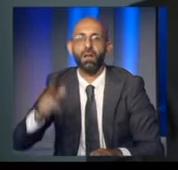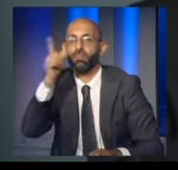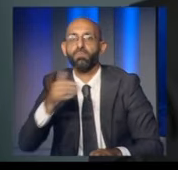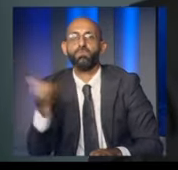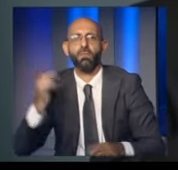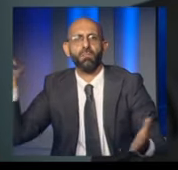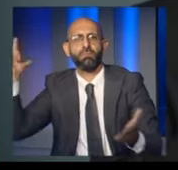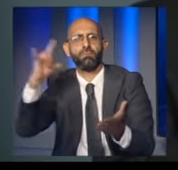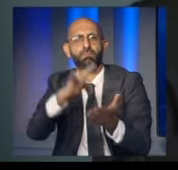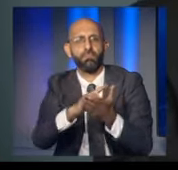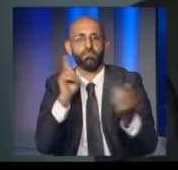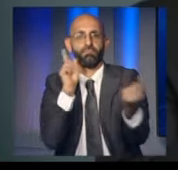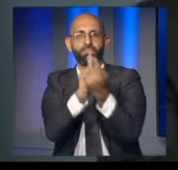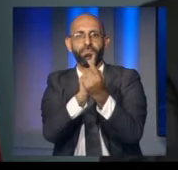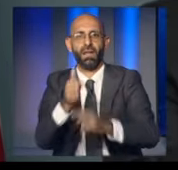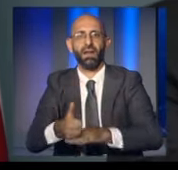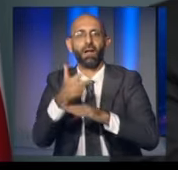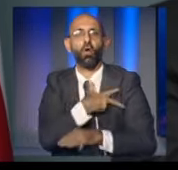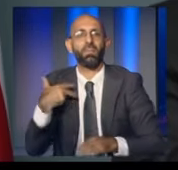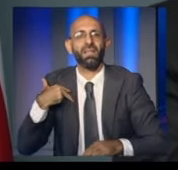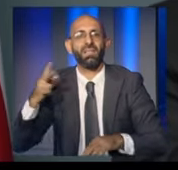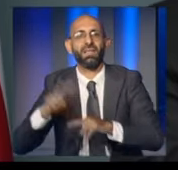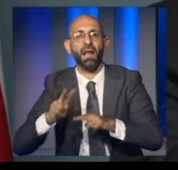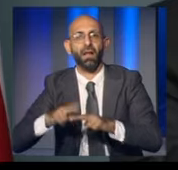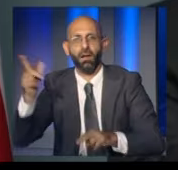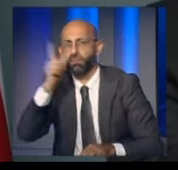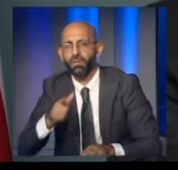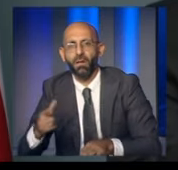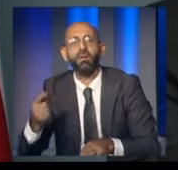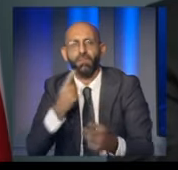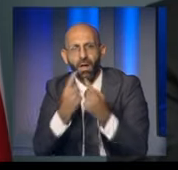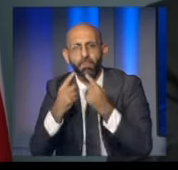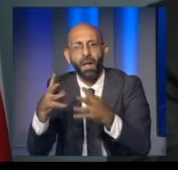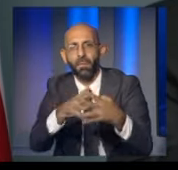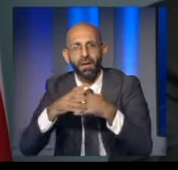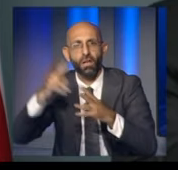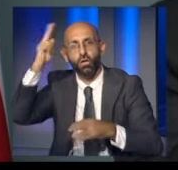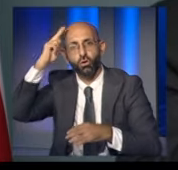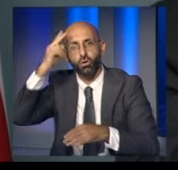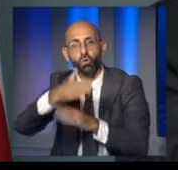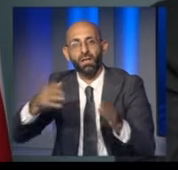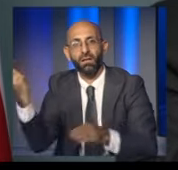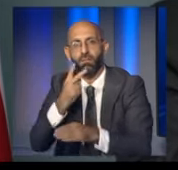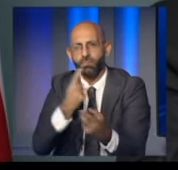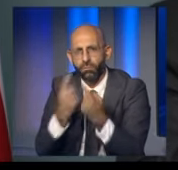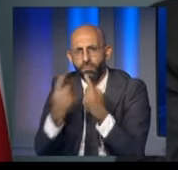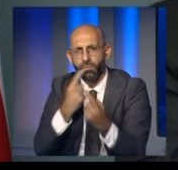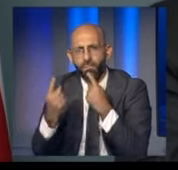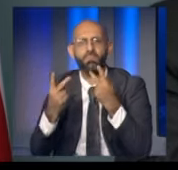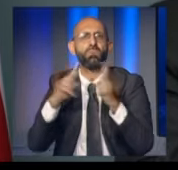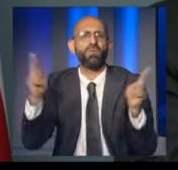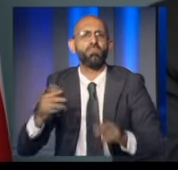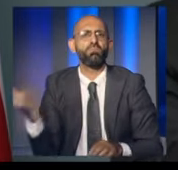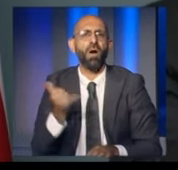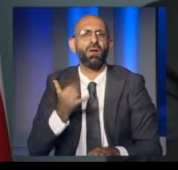إلى إسرائيل على أن يبدأ زيارته بلقاء مع رئيس حكومة العدو بنيامين نتنياهو، يقدم له الموقفين